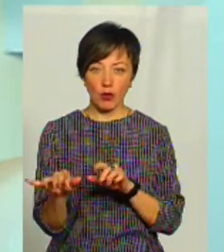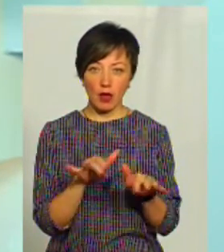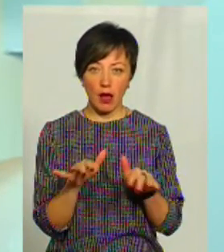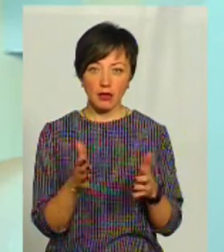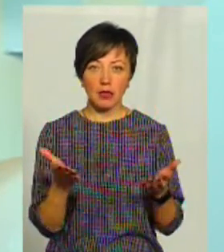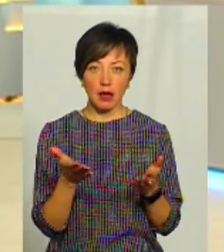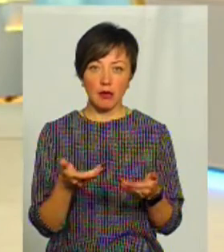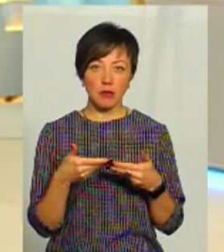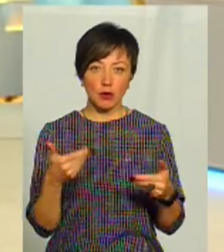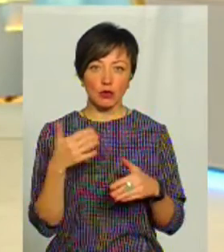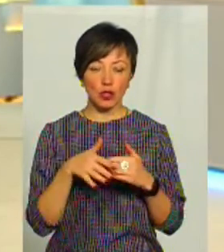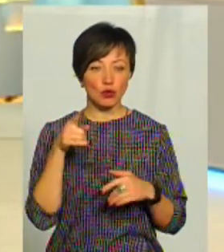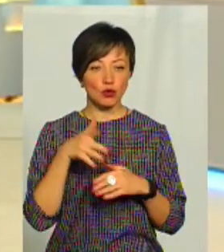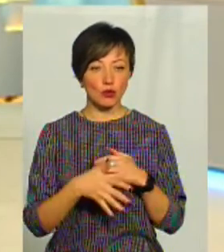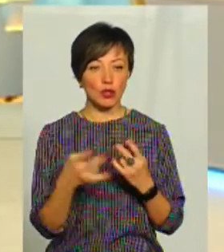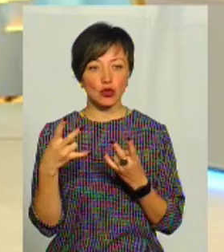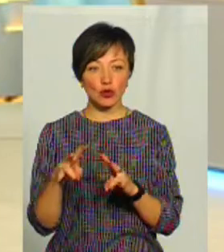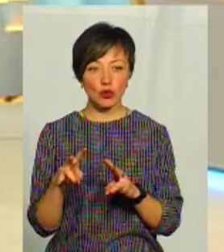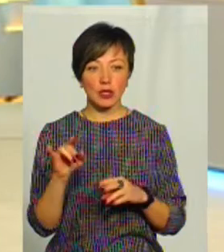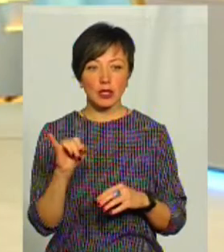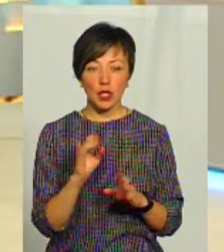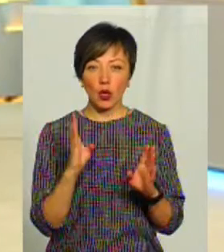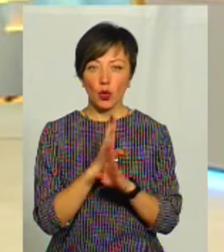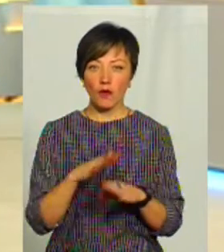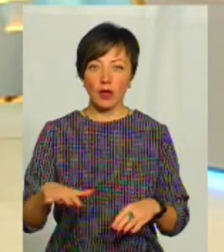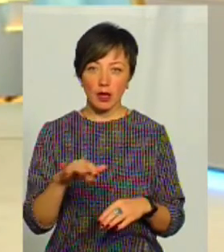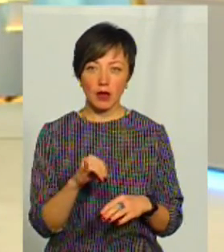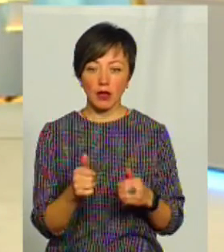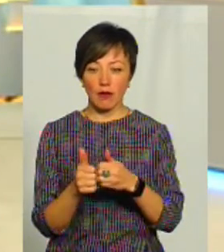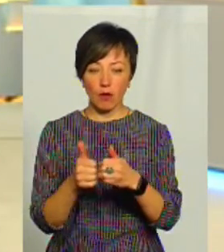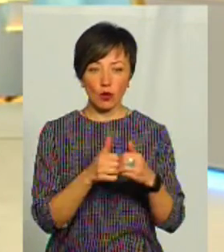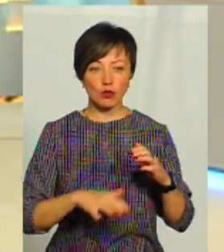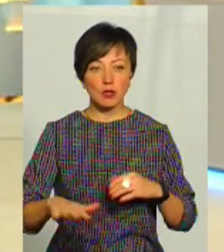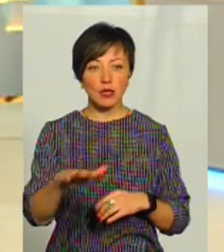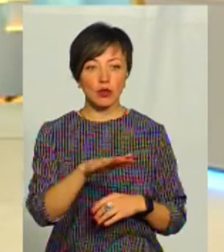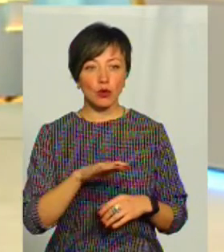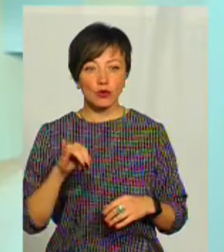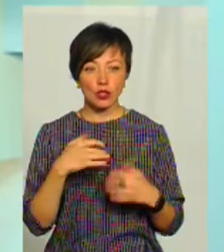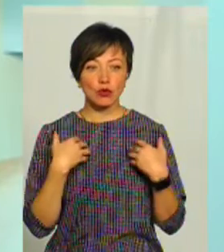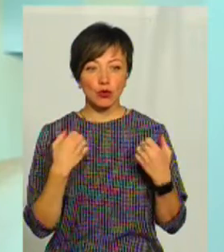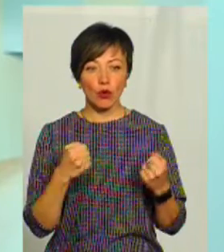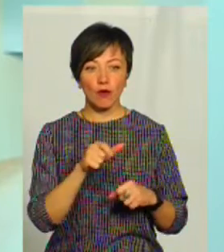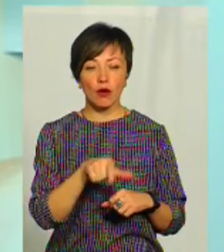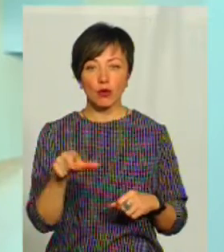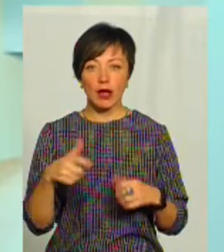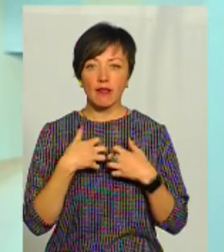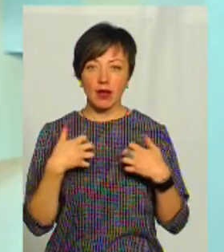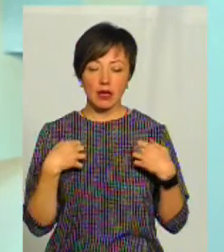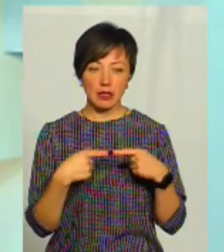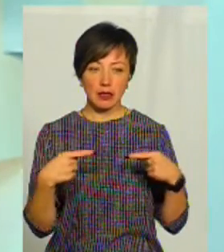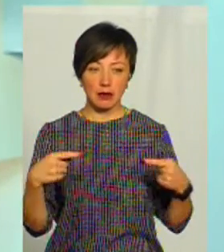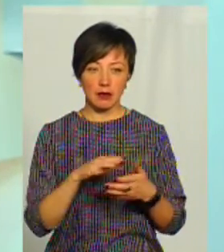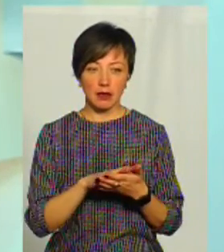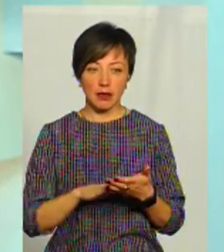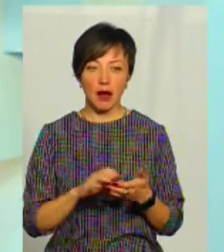діяльність, яка, як ми вже зрозуміли, шкодить і довкіллю, і навколишньому середовищу, і здоров'ю людей, тварин і так